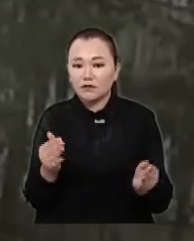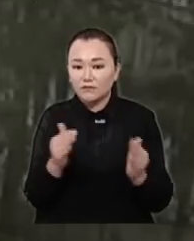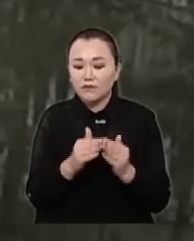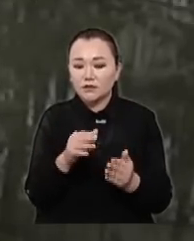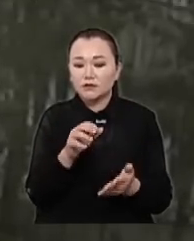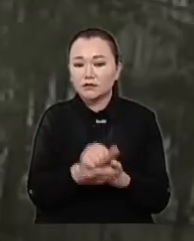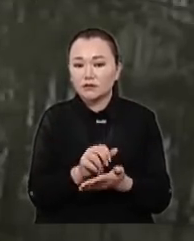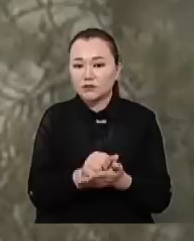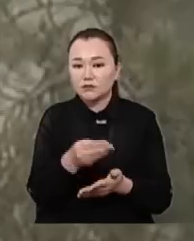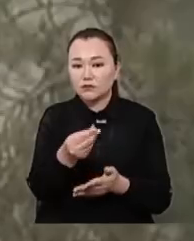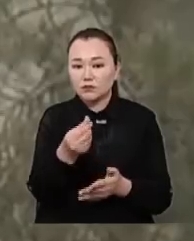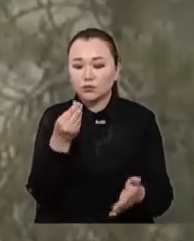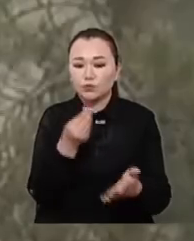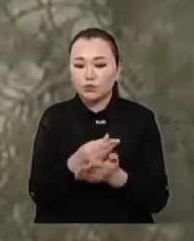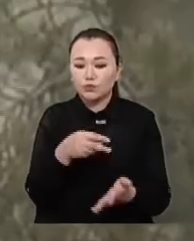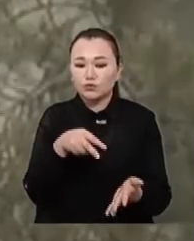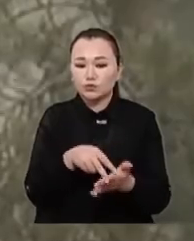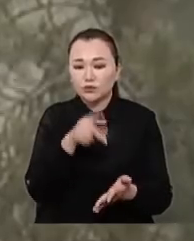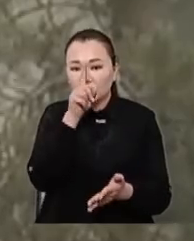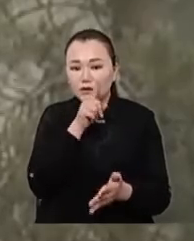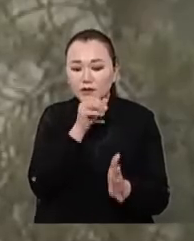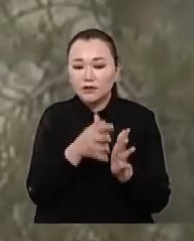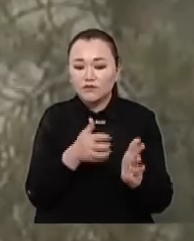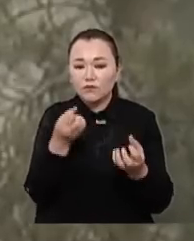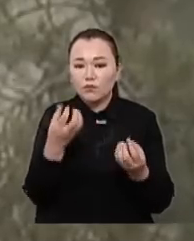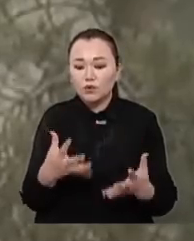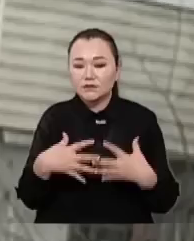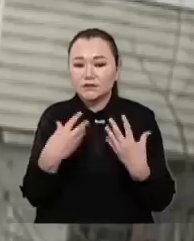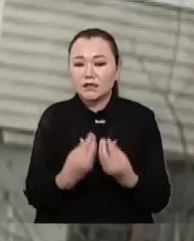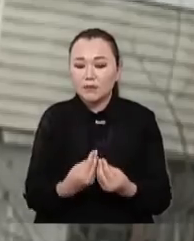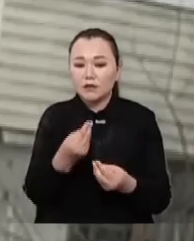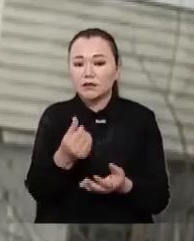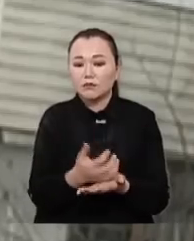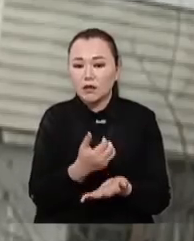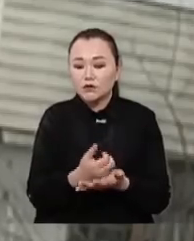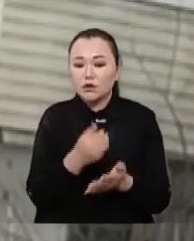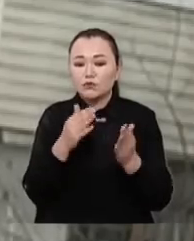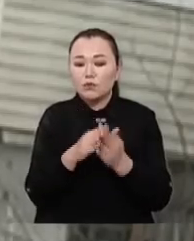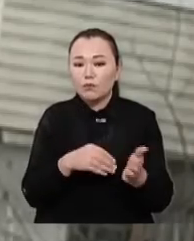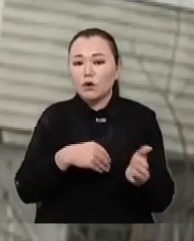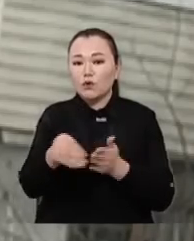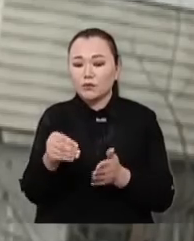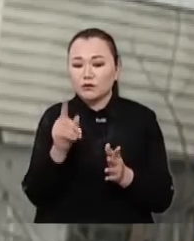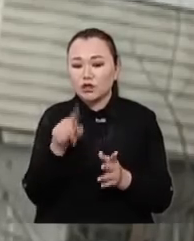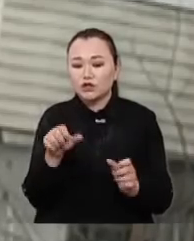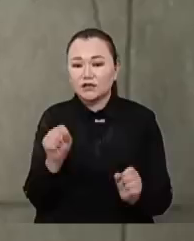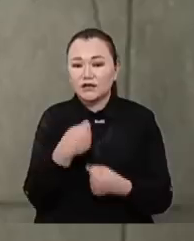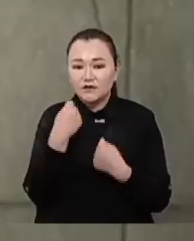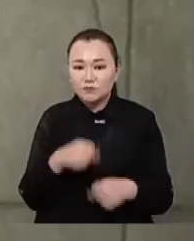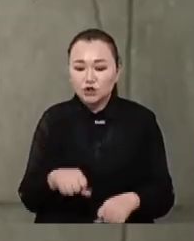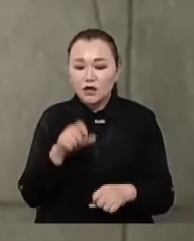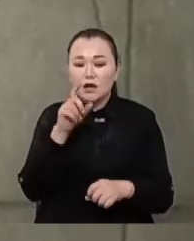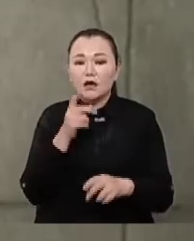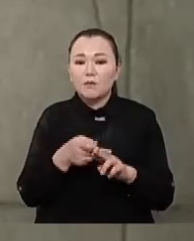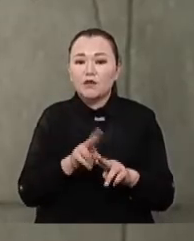да бағасы шарықтап барады. Ал айлығы шайлығынан аспайтын қарапайым отбасыға қолма-қол ақшаға үй алу тіпті мүмкін болмай барады.